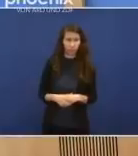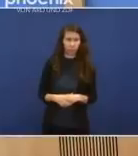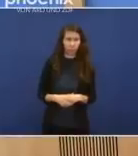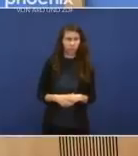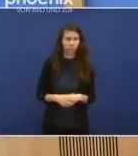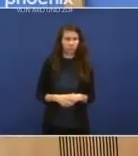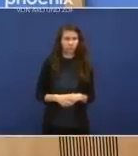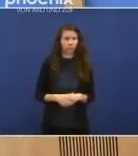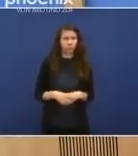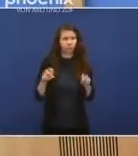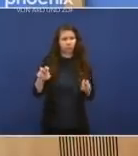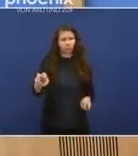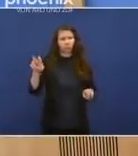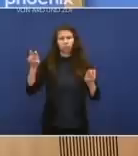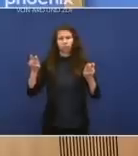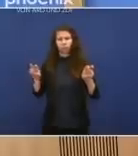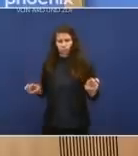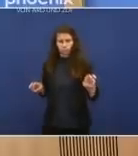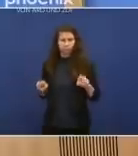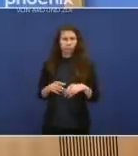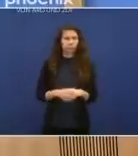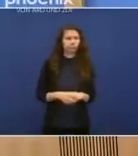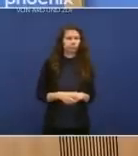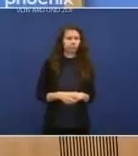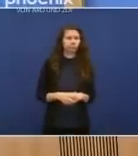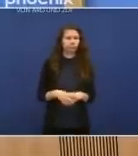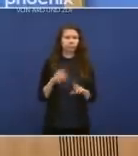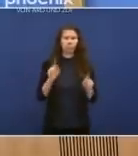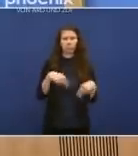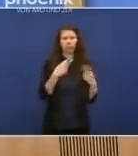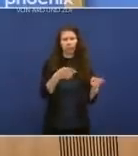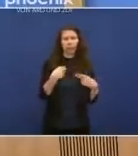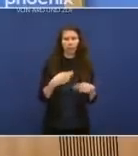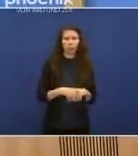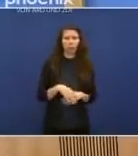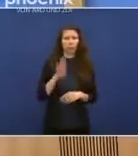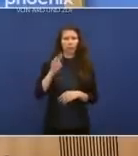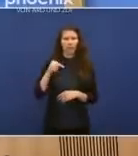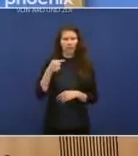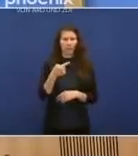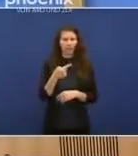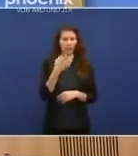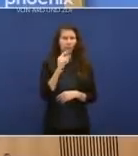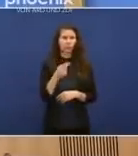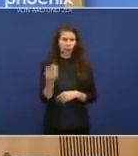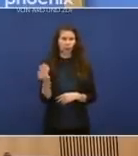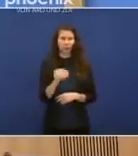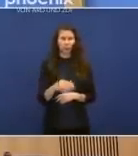hier gerade mal, damit wir nicht zu viel Unruhe haben. Und dann will aber auch das BMG dazu gerne noch was sagen.